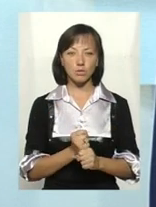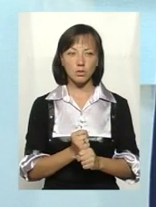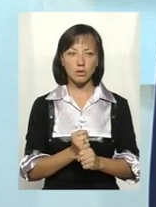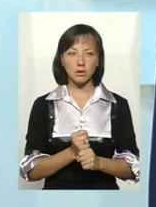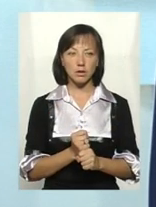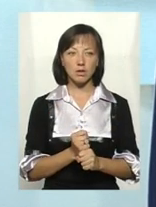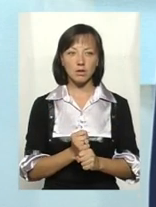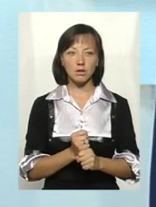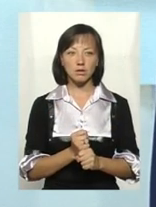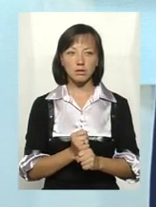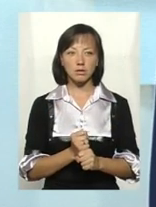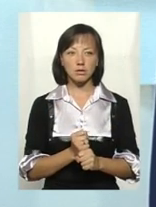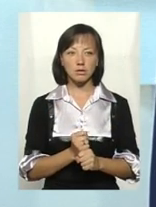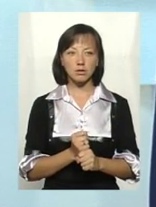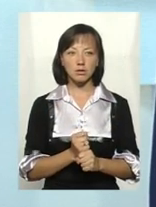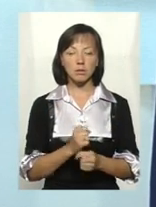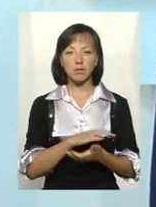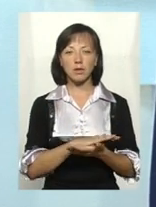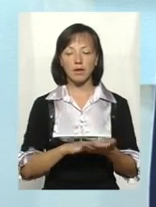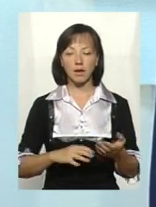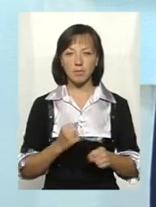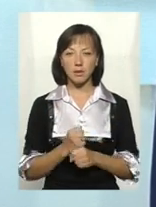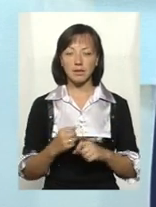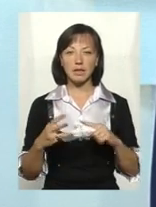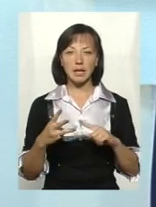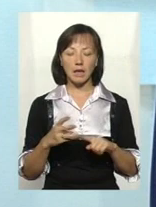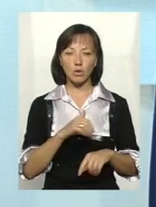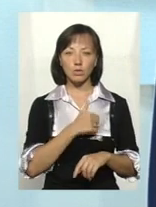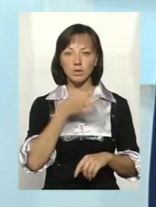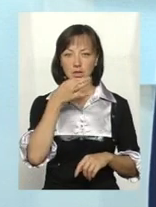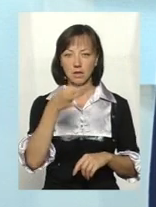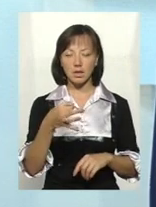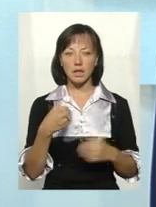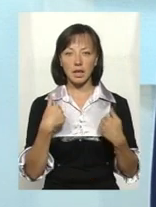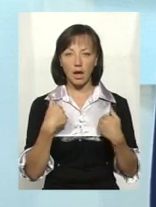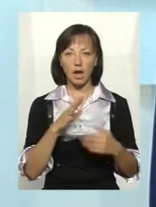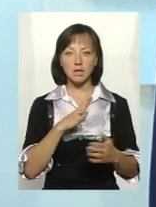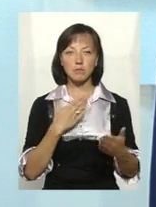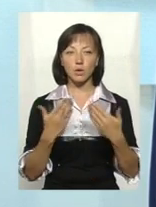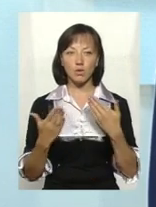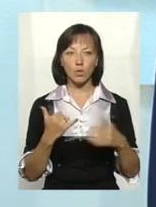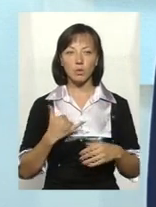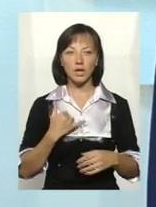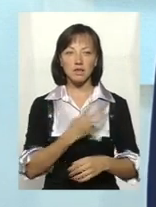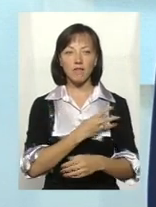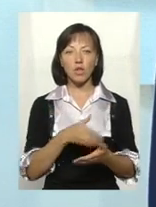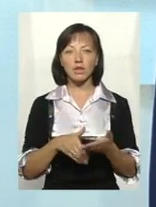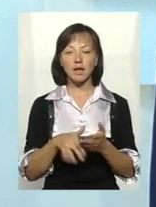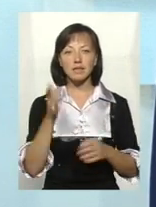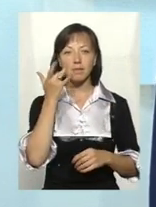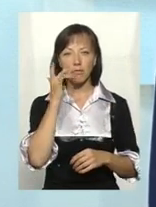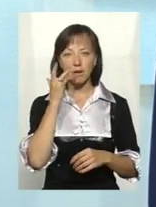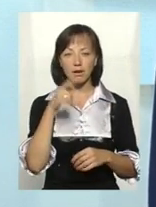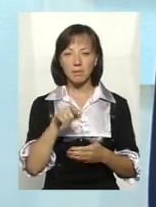ідете концептуально, працюєте далі. Третє, я хочу вам сказати, я спілкувалася, навіть у нас є волонтери з Америки.